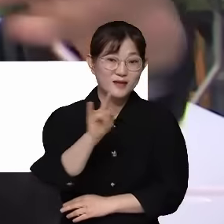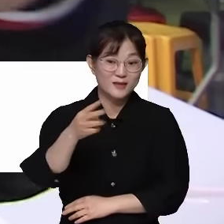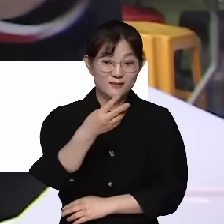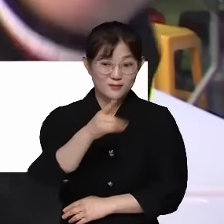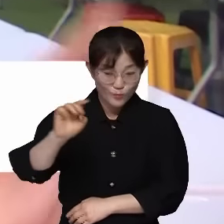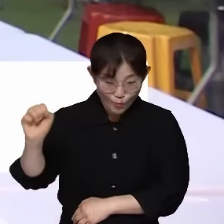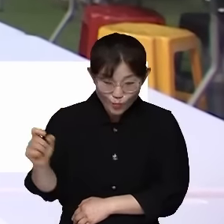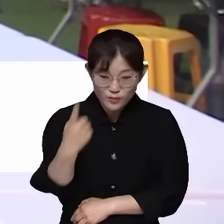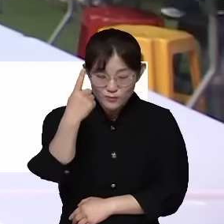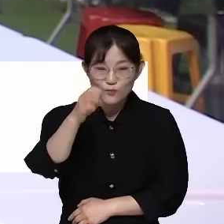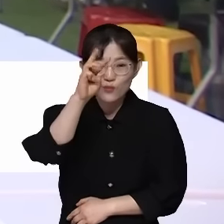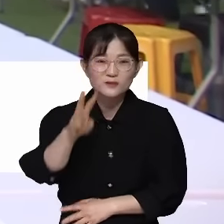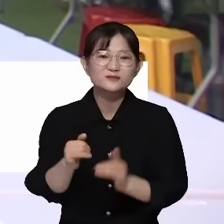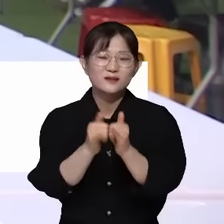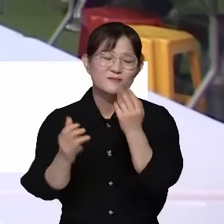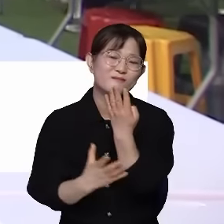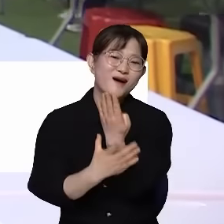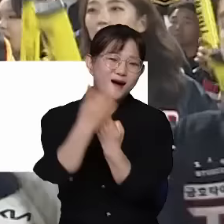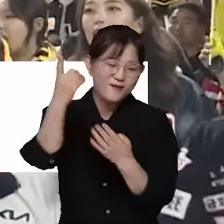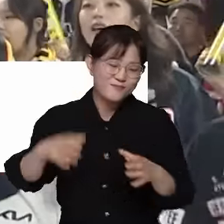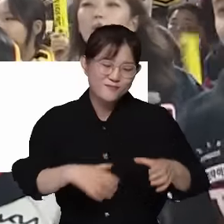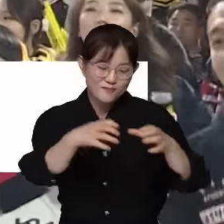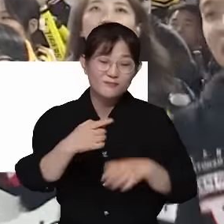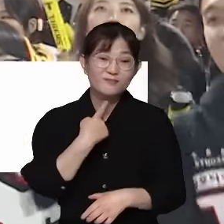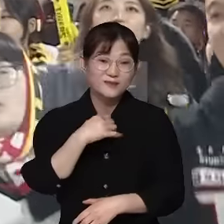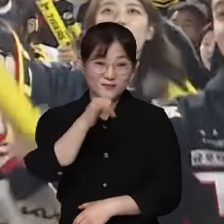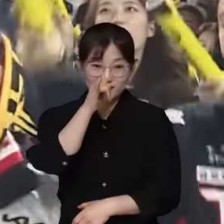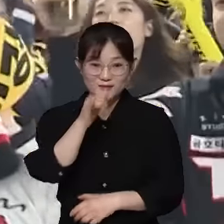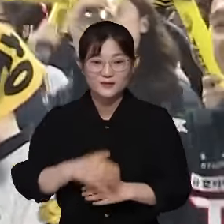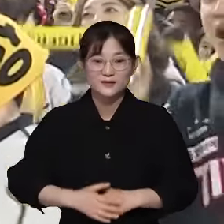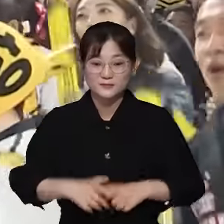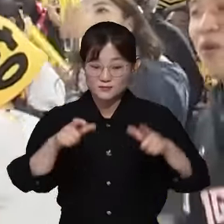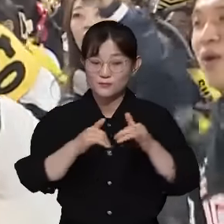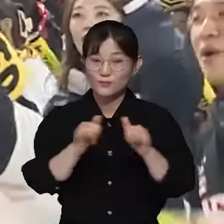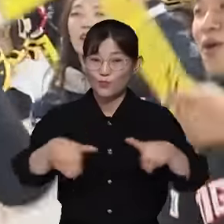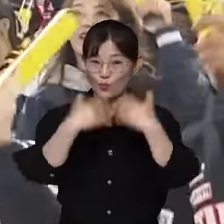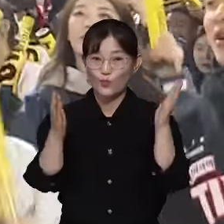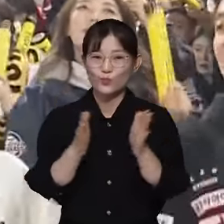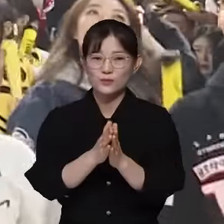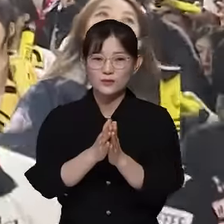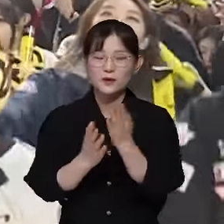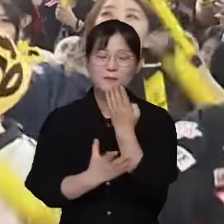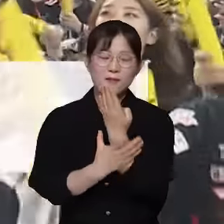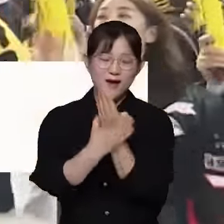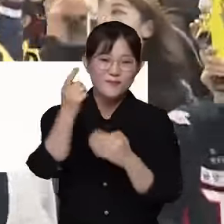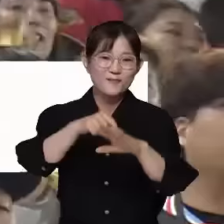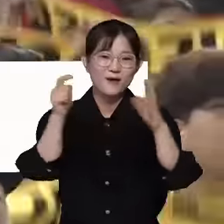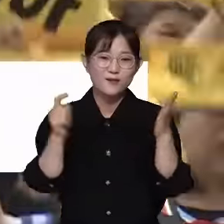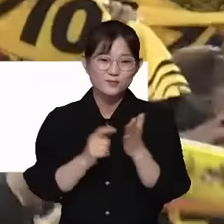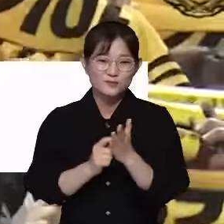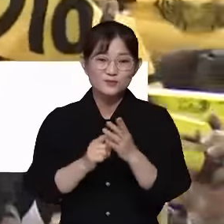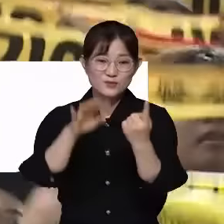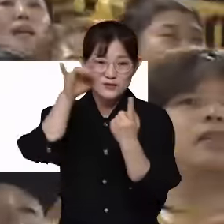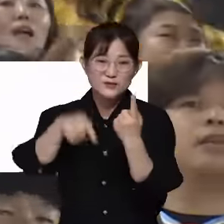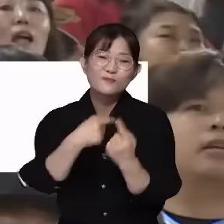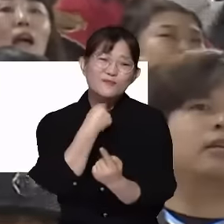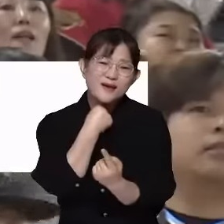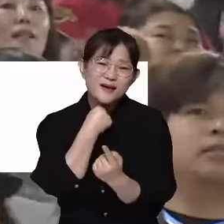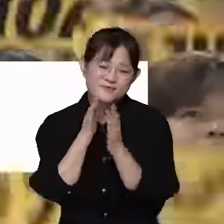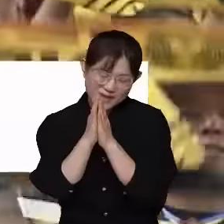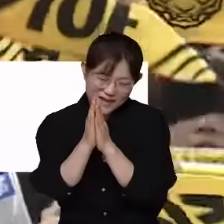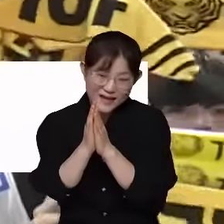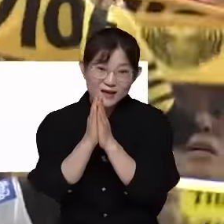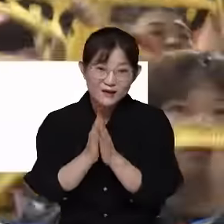인해서 광주 사람이 하나가 되었던 그 시절이죠. 지역민 모두 한마음 한뜻으로 염원했던 우승.